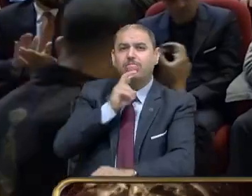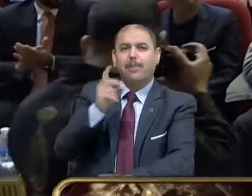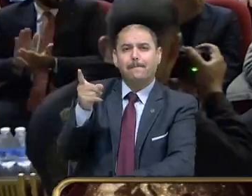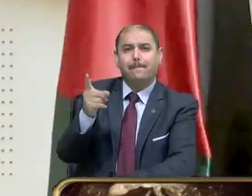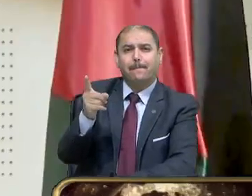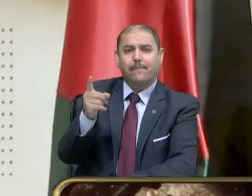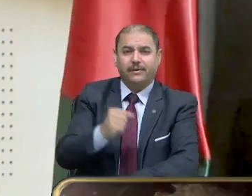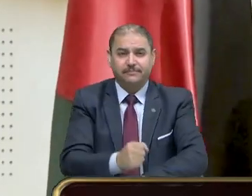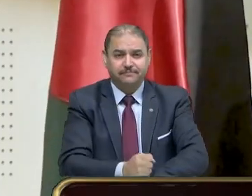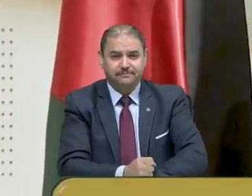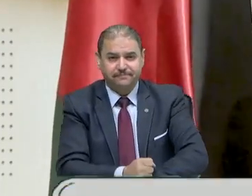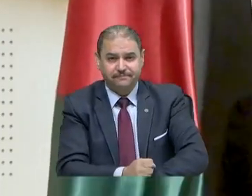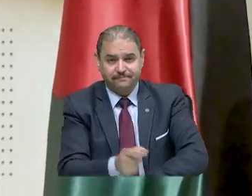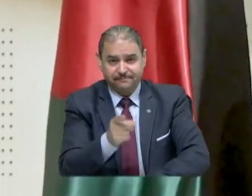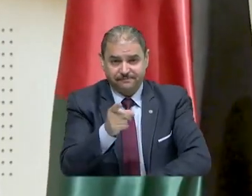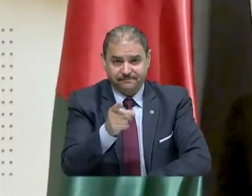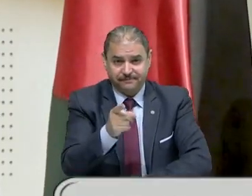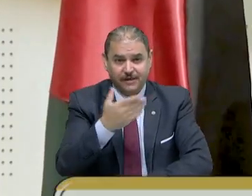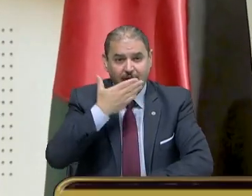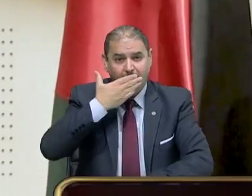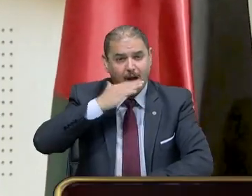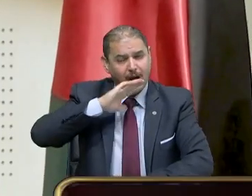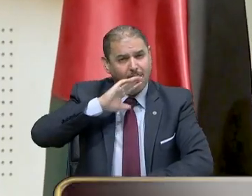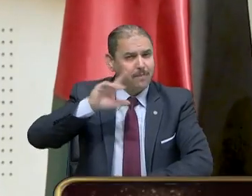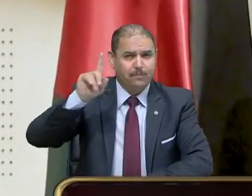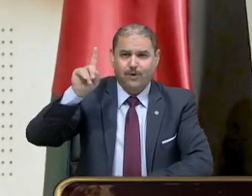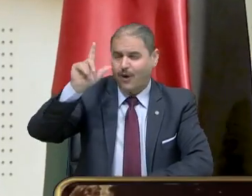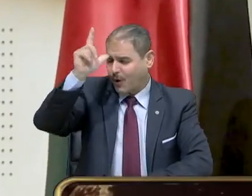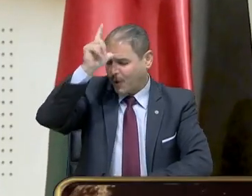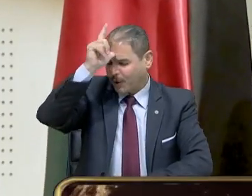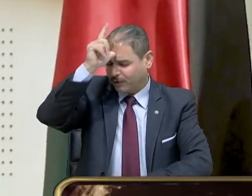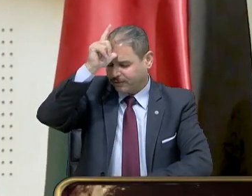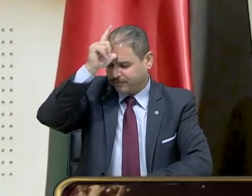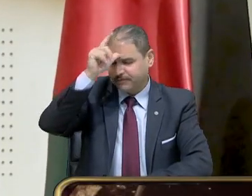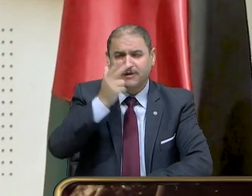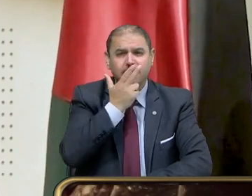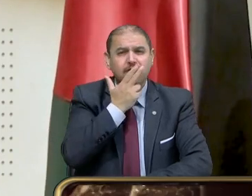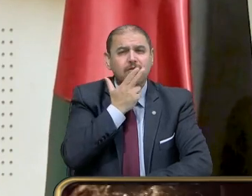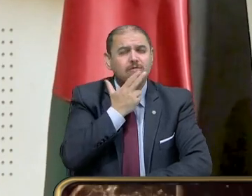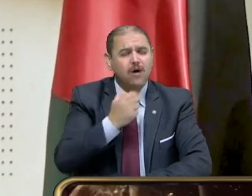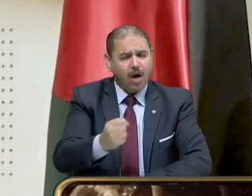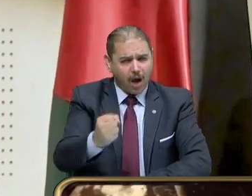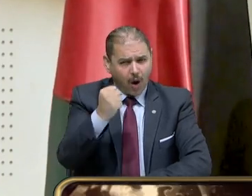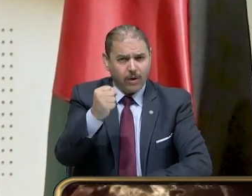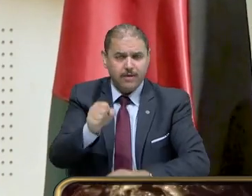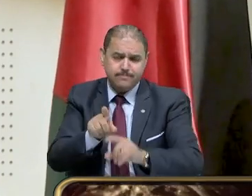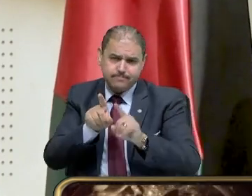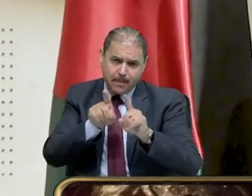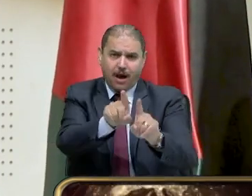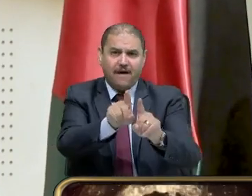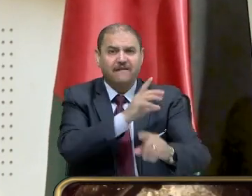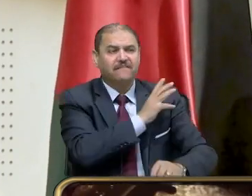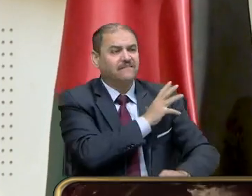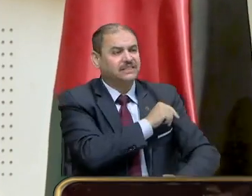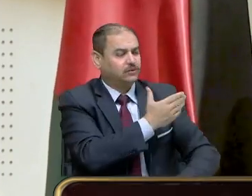لقد جسد الأردن بمواقفه أنبل صور التضامن مع الأشقاء في القطاع، وسيبقى سندا وعونا